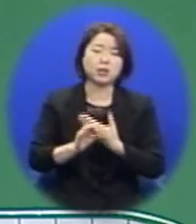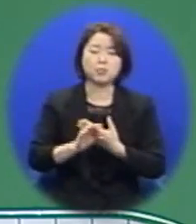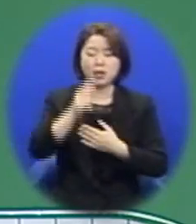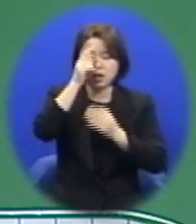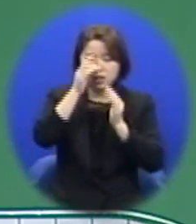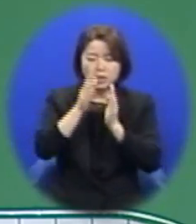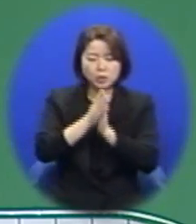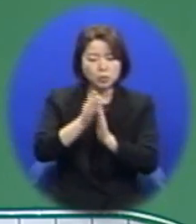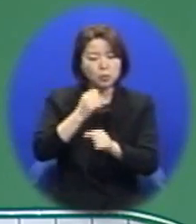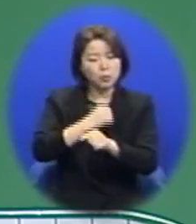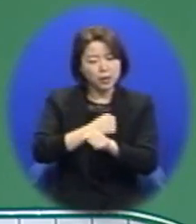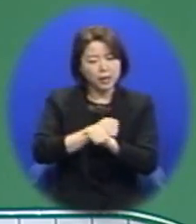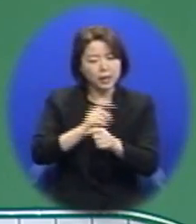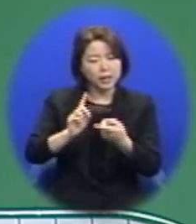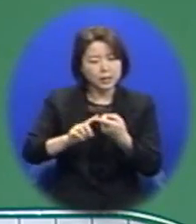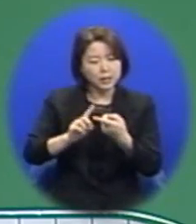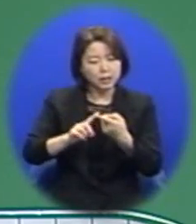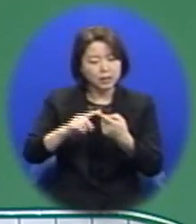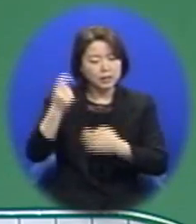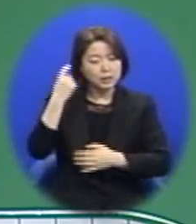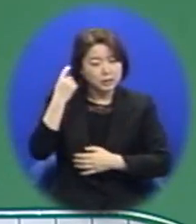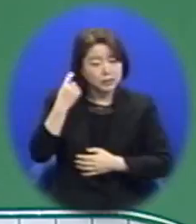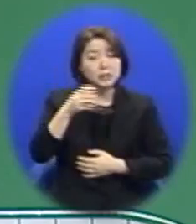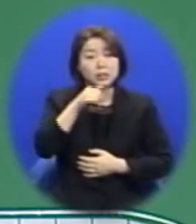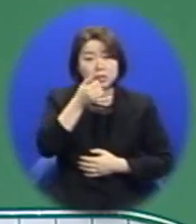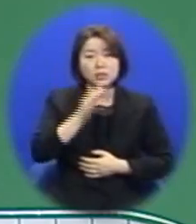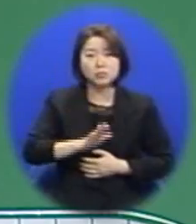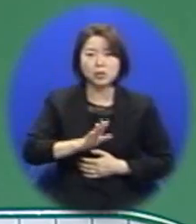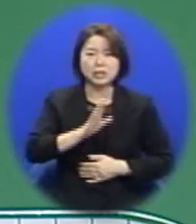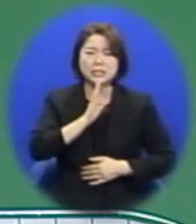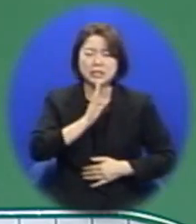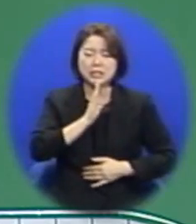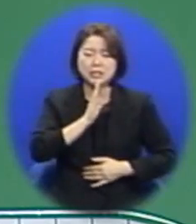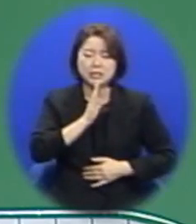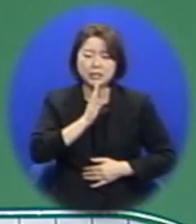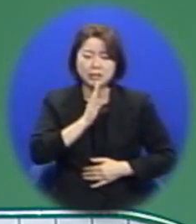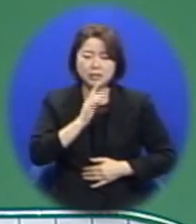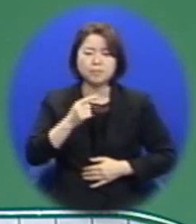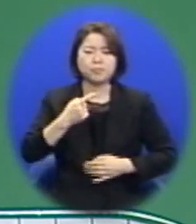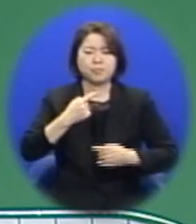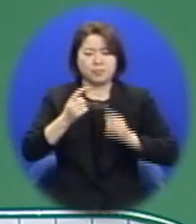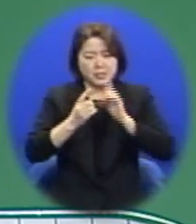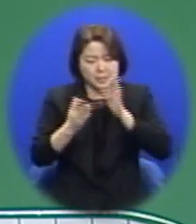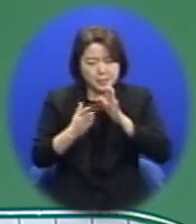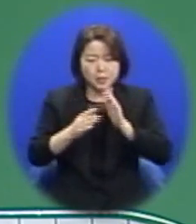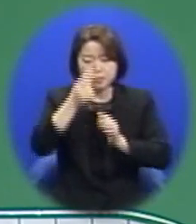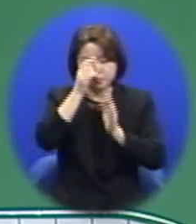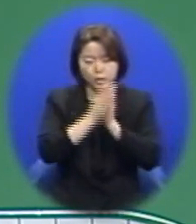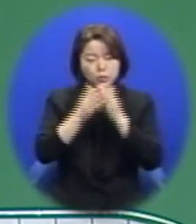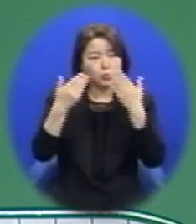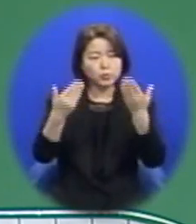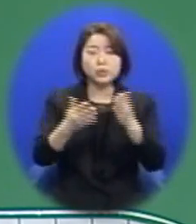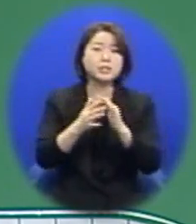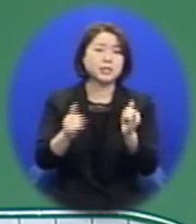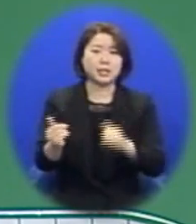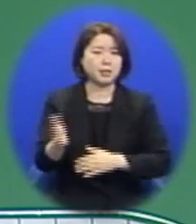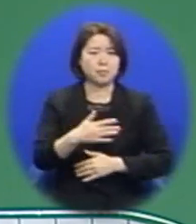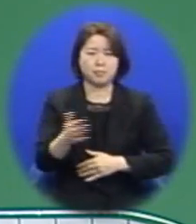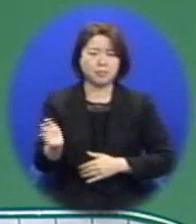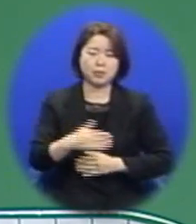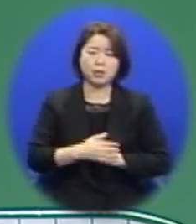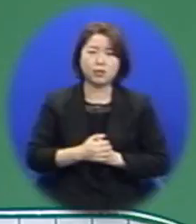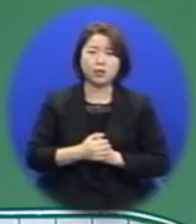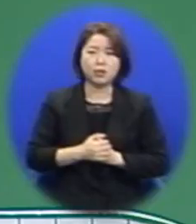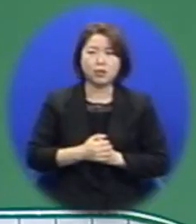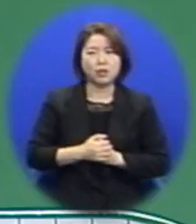기도해야 된다는 말은 듣지만 실제로 기도를 안 하는 분들이 너무 많다는 거죠. 아이,